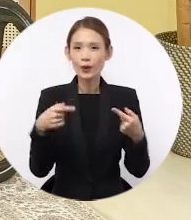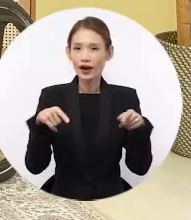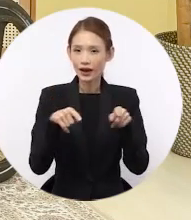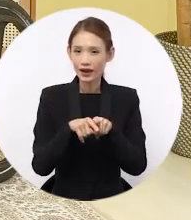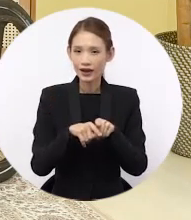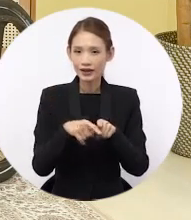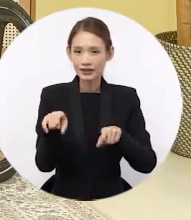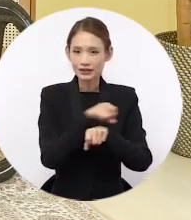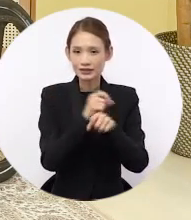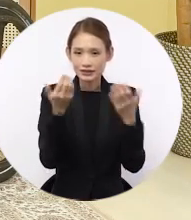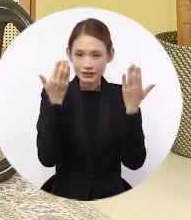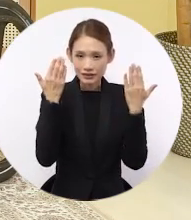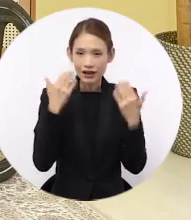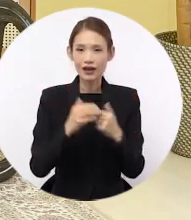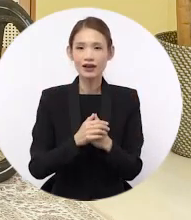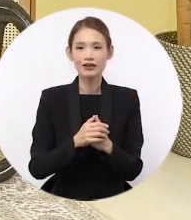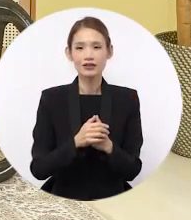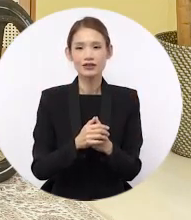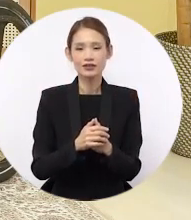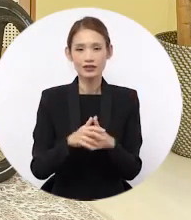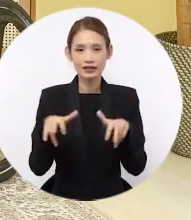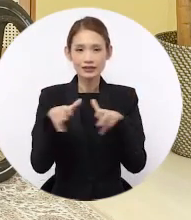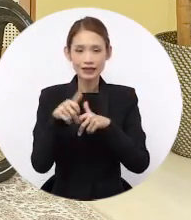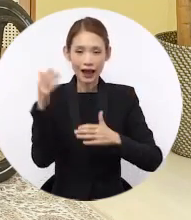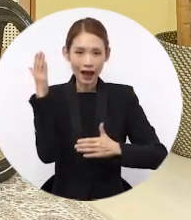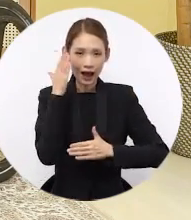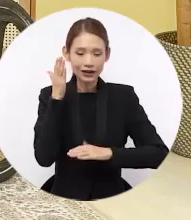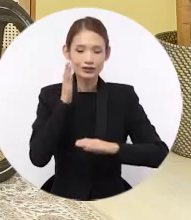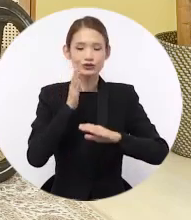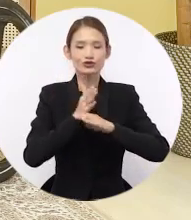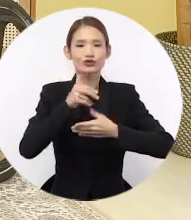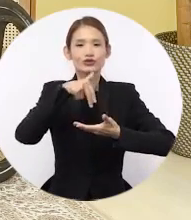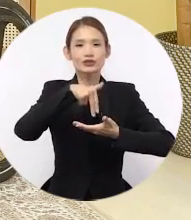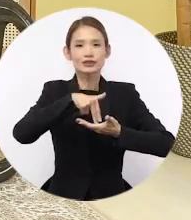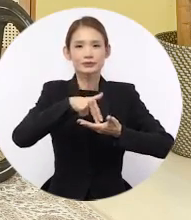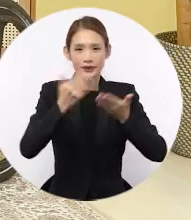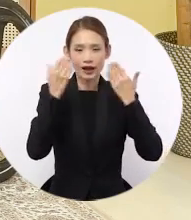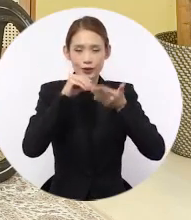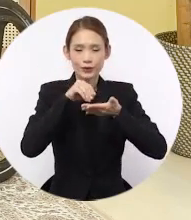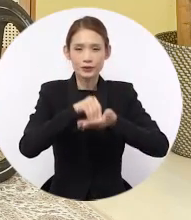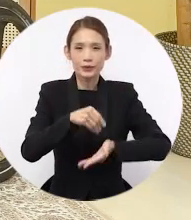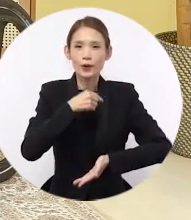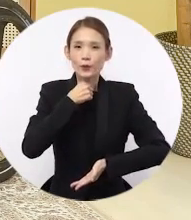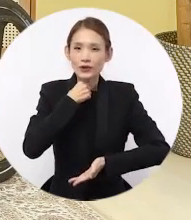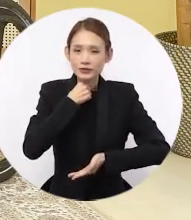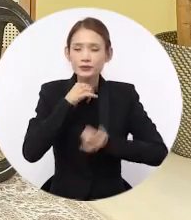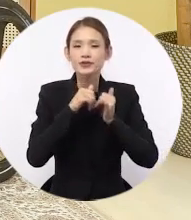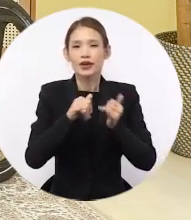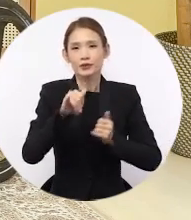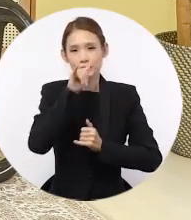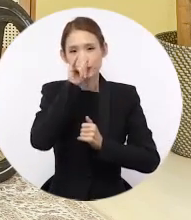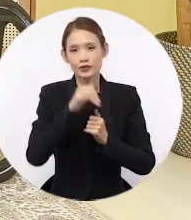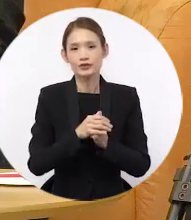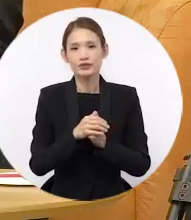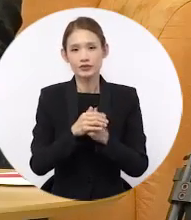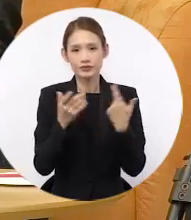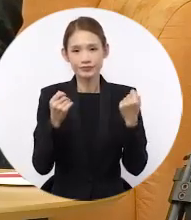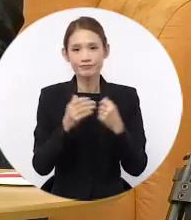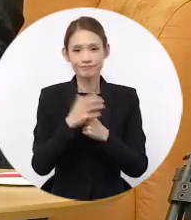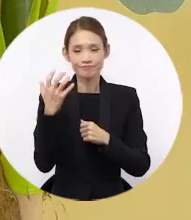더불어서 특수학교, 그러니까 뭔가 장애 학생이 중심이 되는 학교에 입학하고 싶은 사람들도 있을 수 있을 것